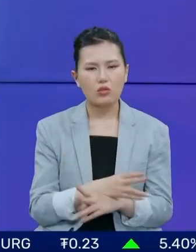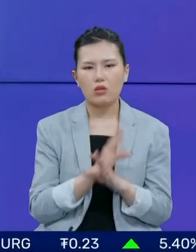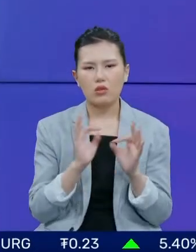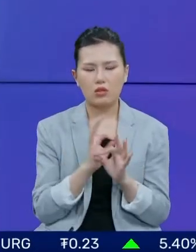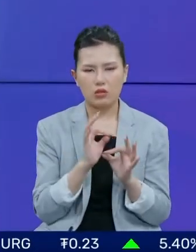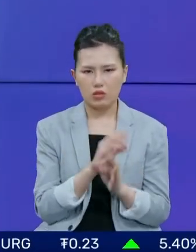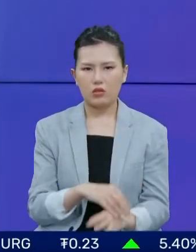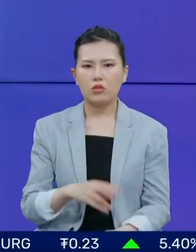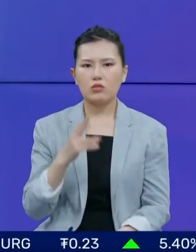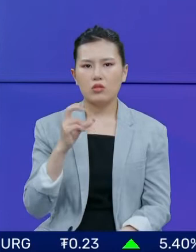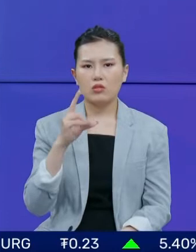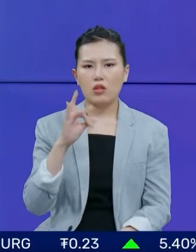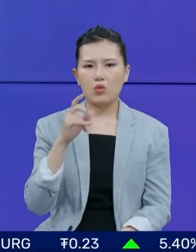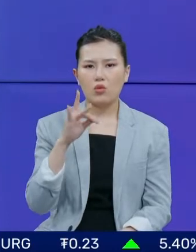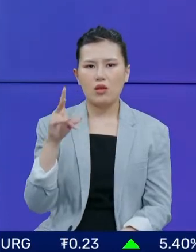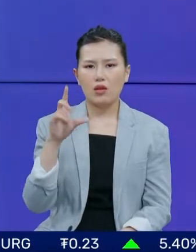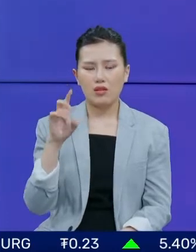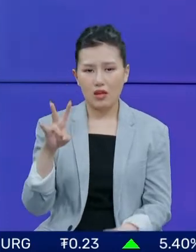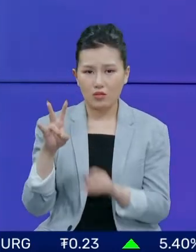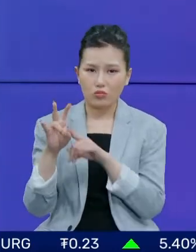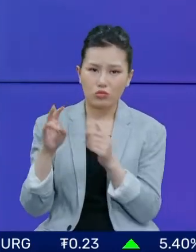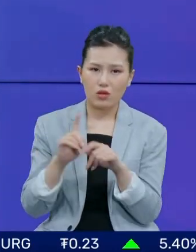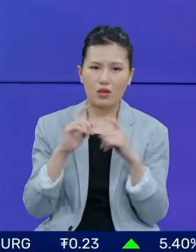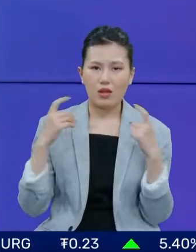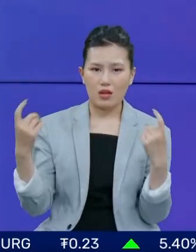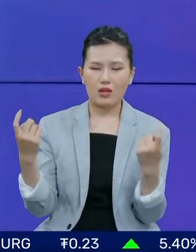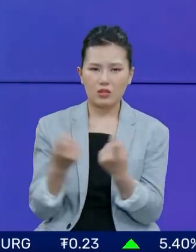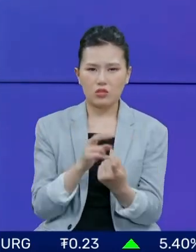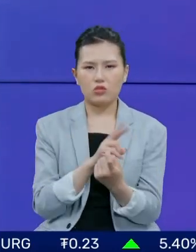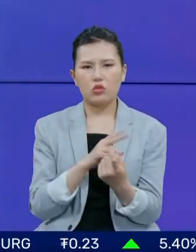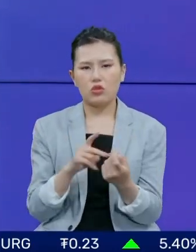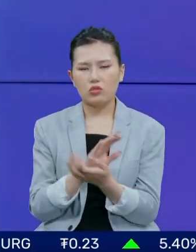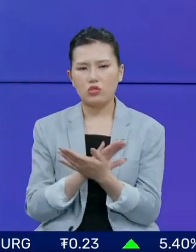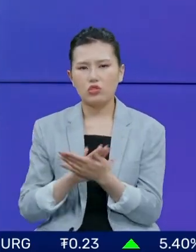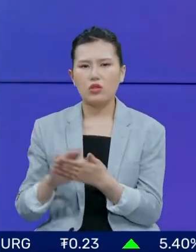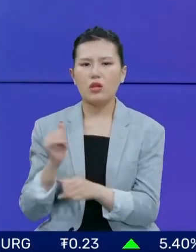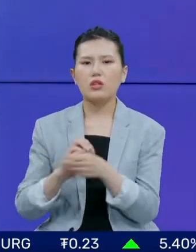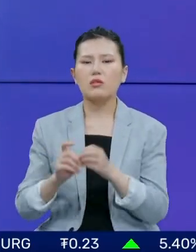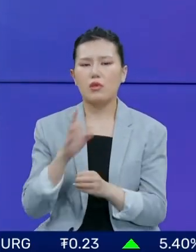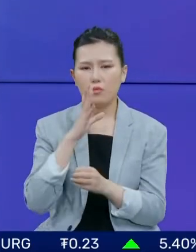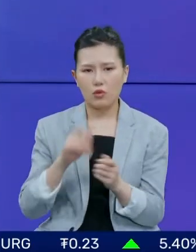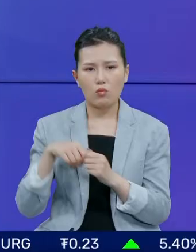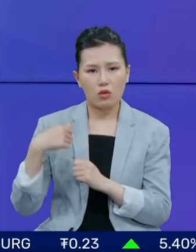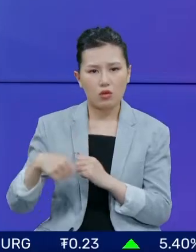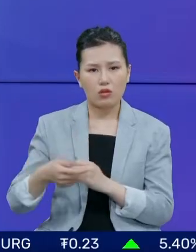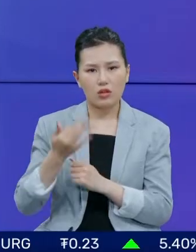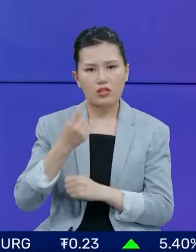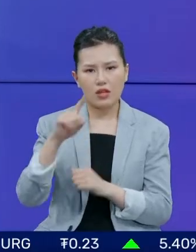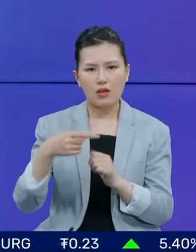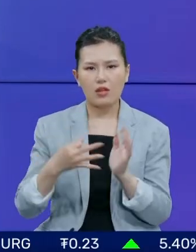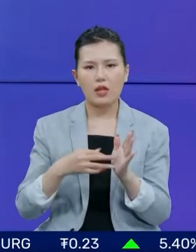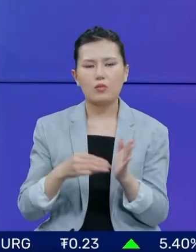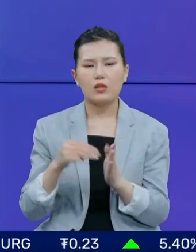Үндэсний цэцэрлэг төрөлнгийн гадна хашааг шинээр солих бүтээн байгуулалтын ажил эд өрнөж байна. Нийт 1.8 тэрбум төгрөгөөр босож байгаа энэ хашааг